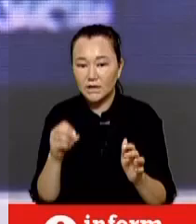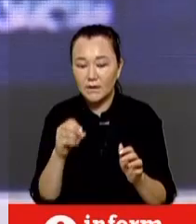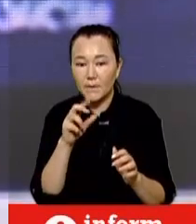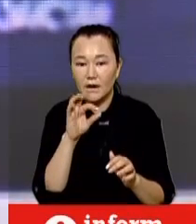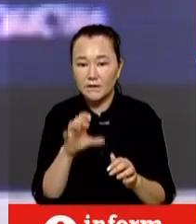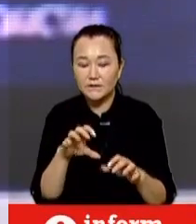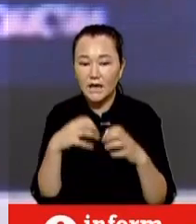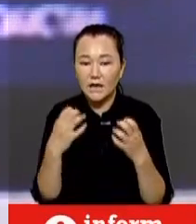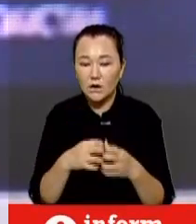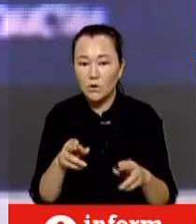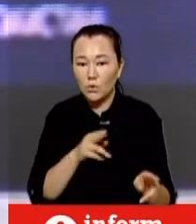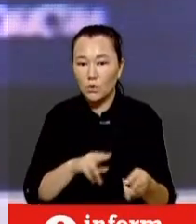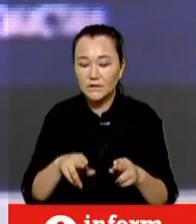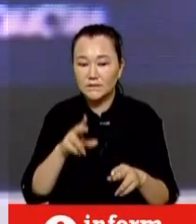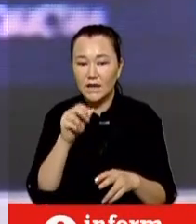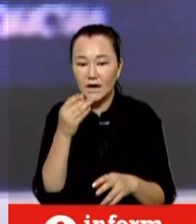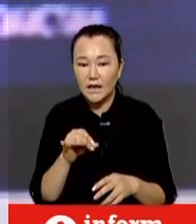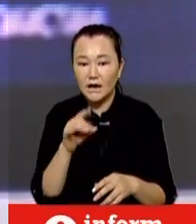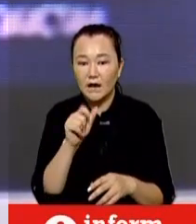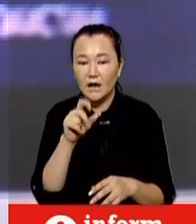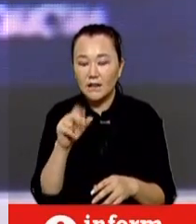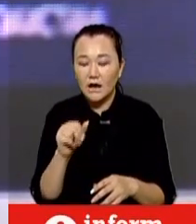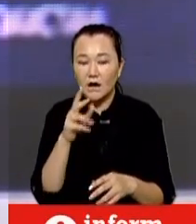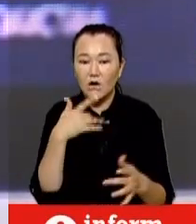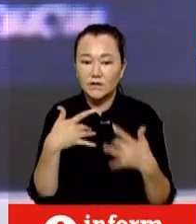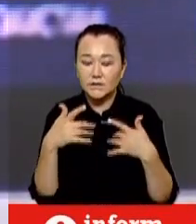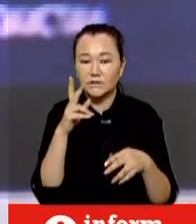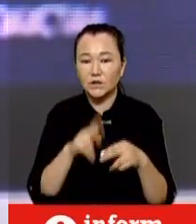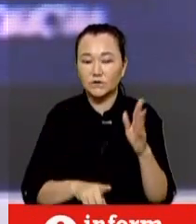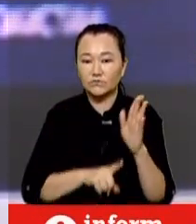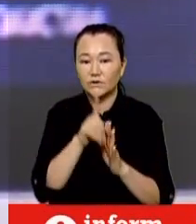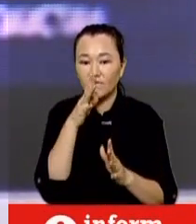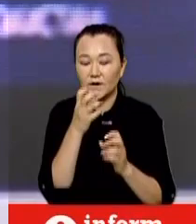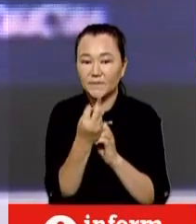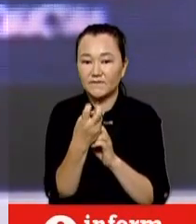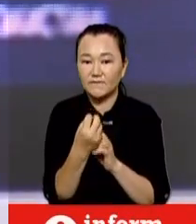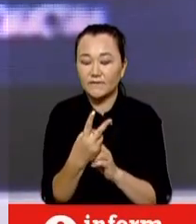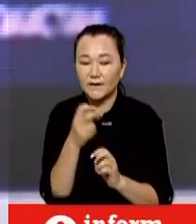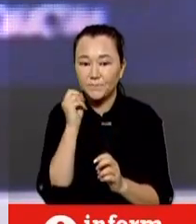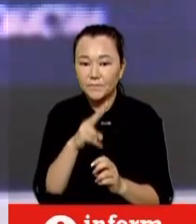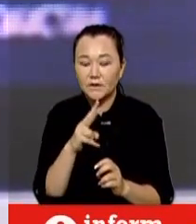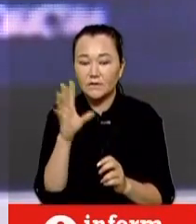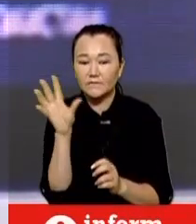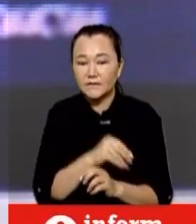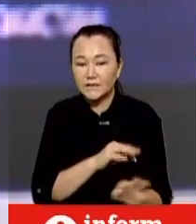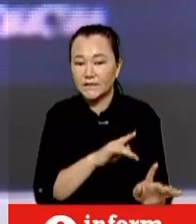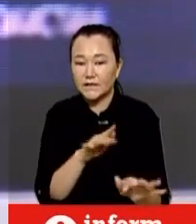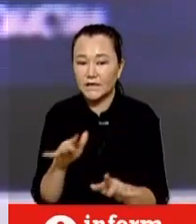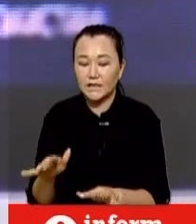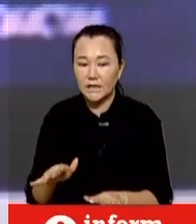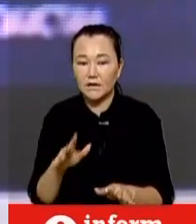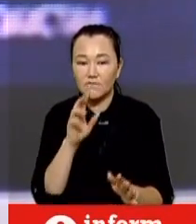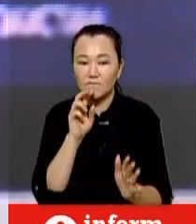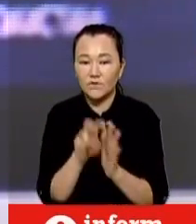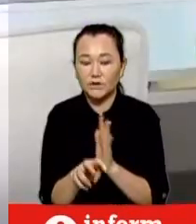мұз сарайында гала концертпен аяқталады. Гала концерттің басталуы сағат 12-де. Барлық іс-шараларға